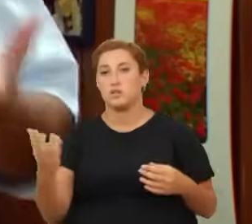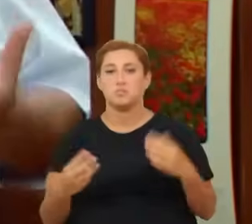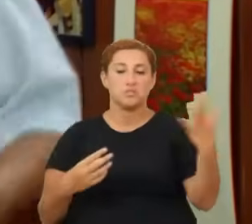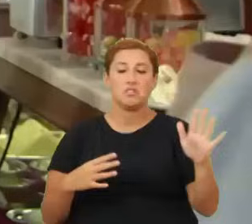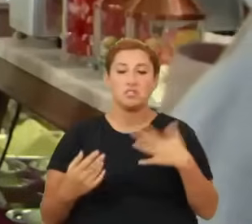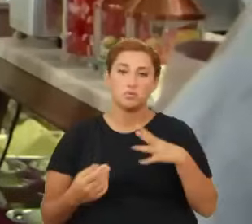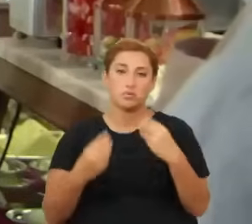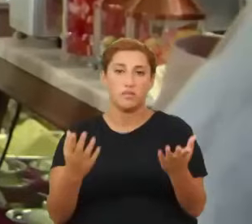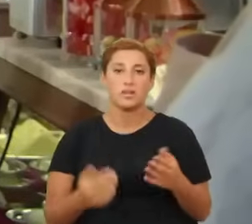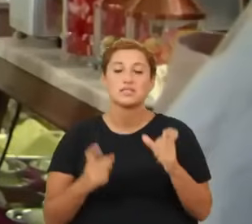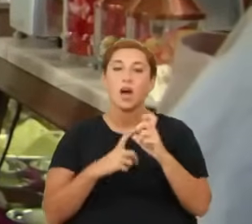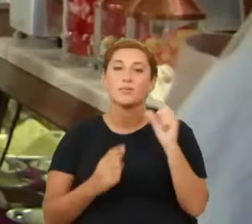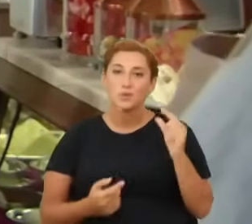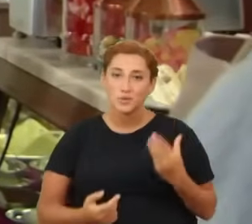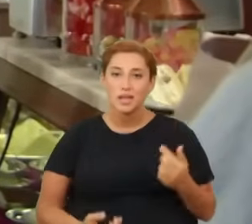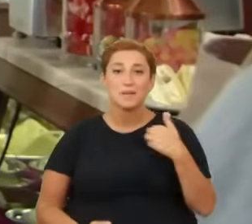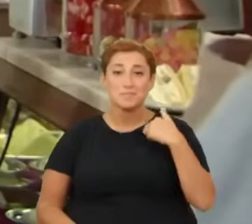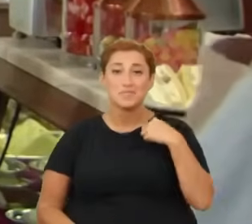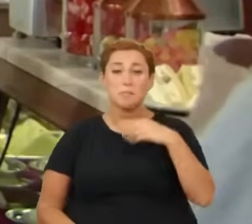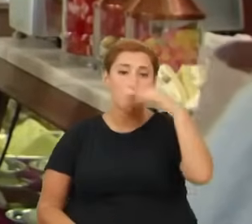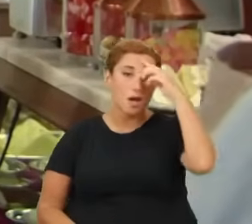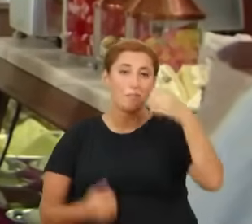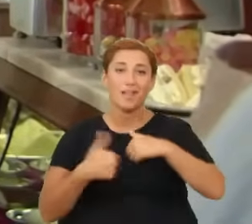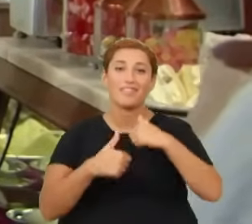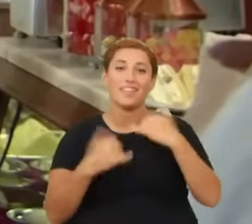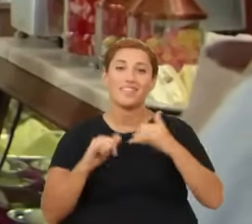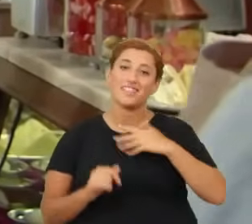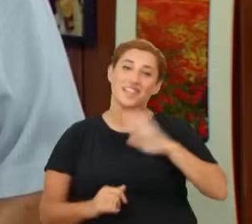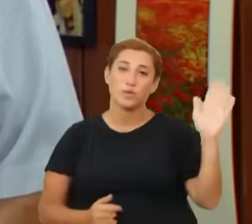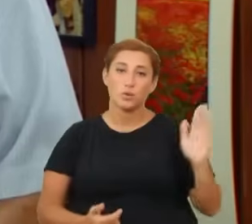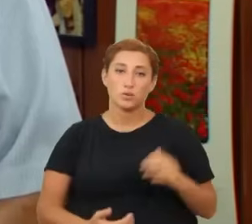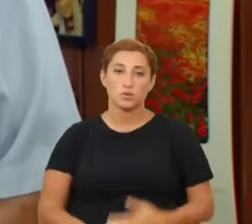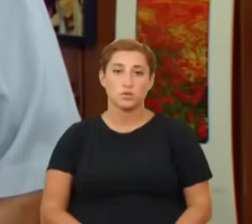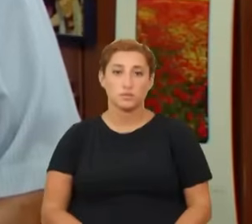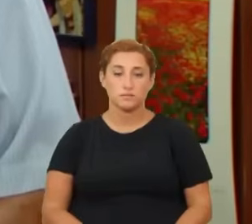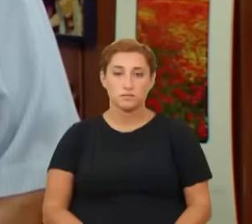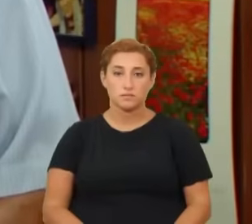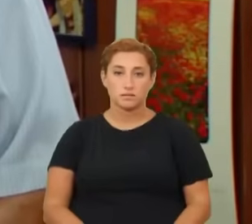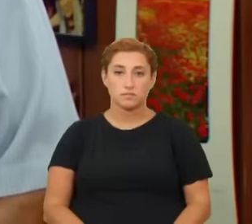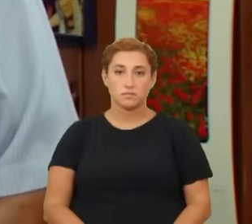Ne kadar verirsen. Sami Usta, biz bayramda Antalya'ya tatile gidiyoruz.